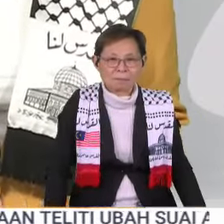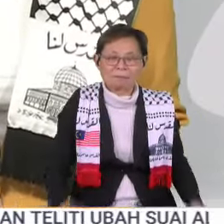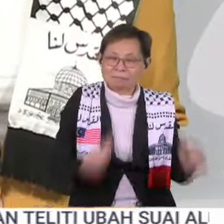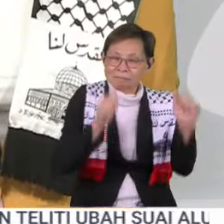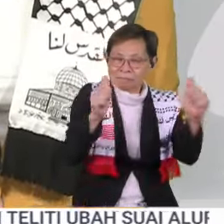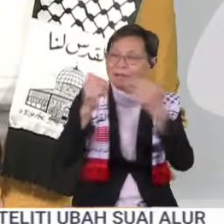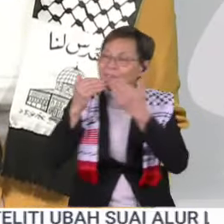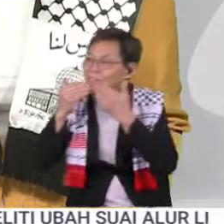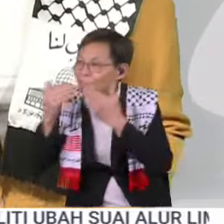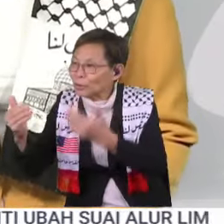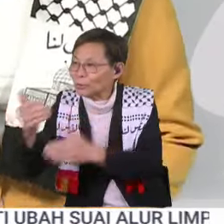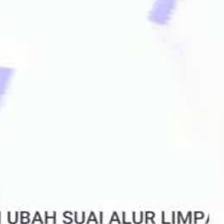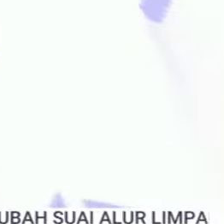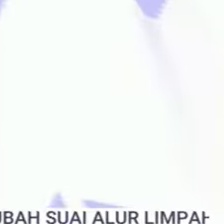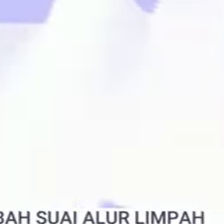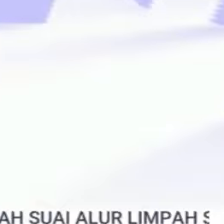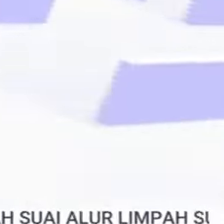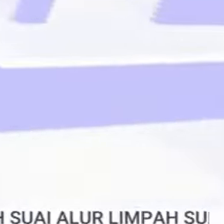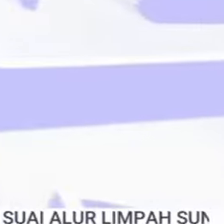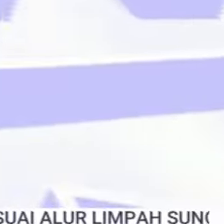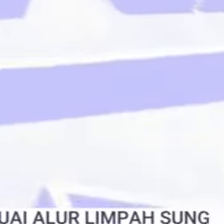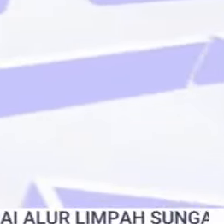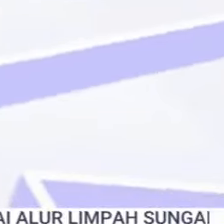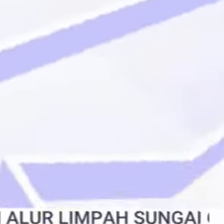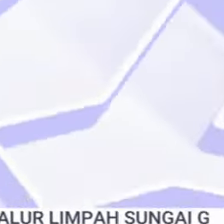Baik, terima kasih Anne.